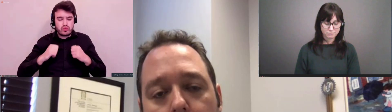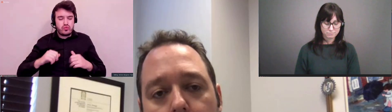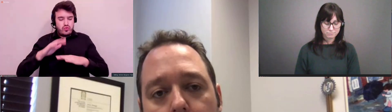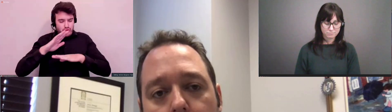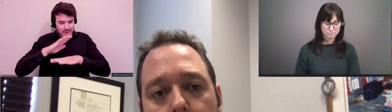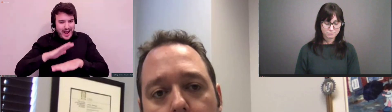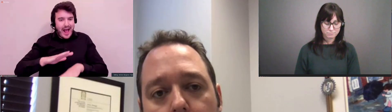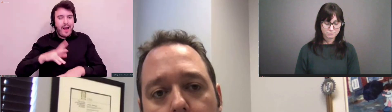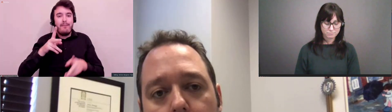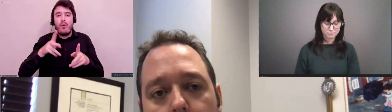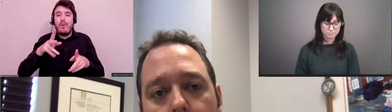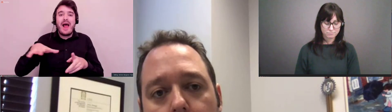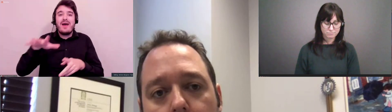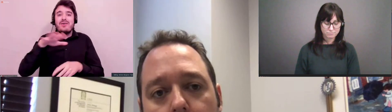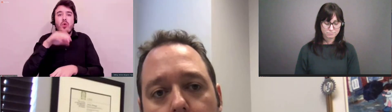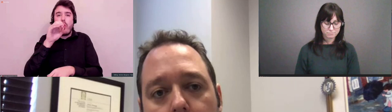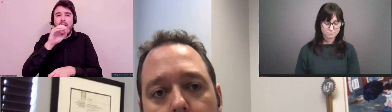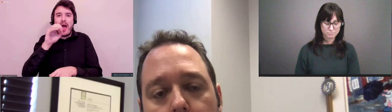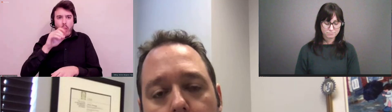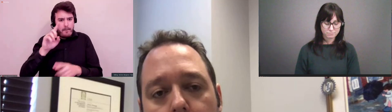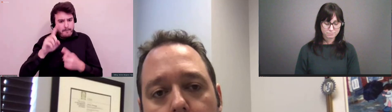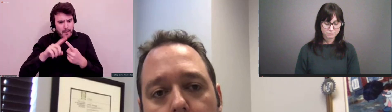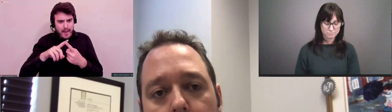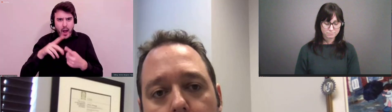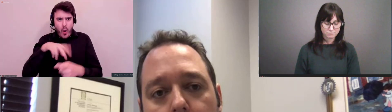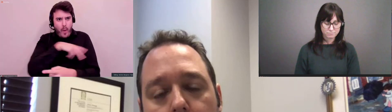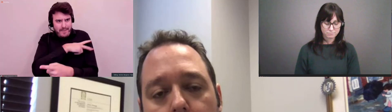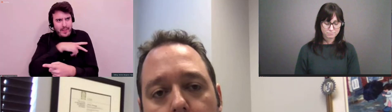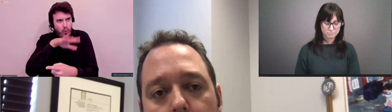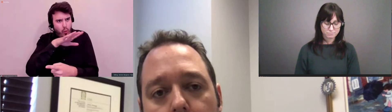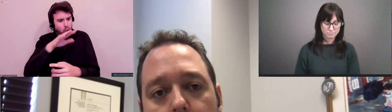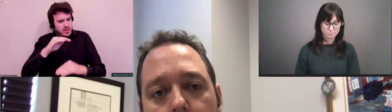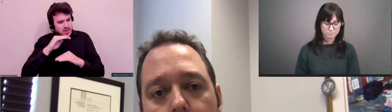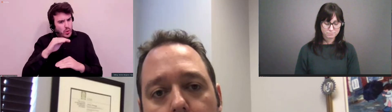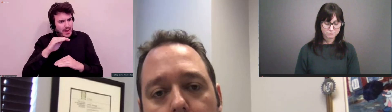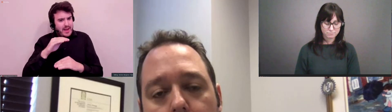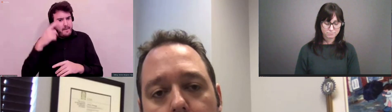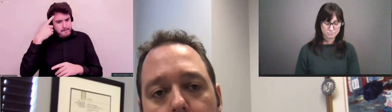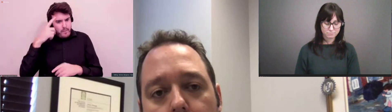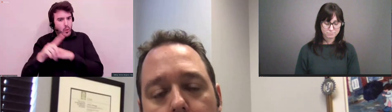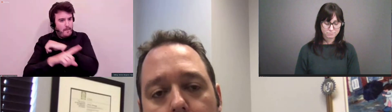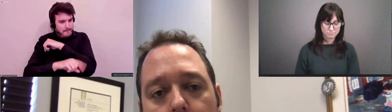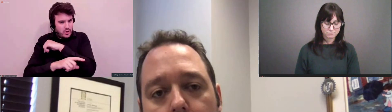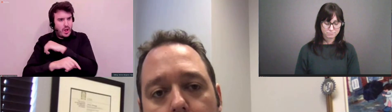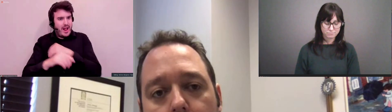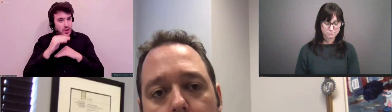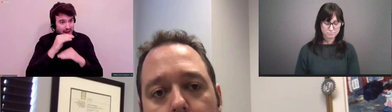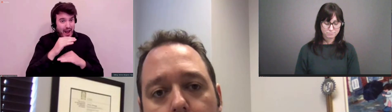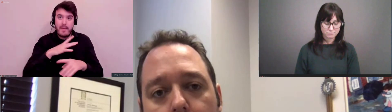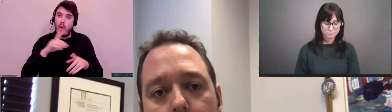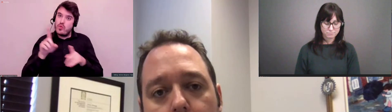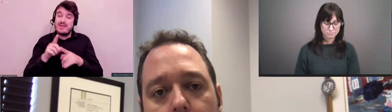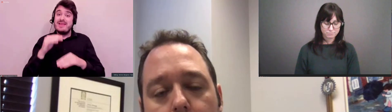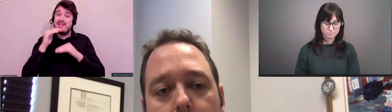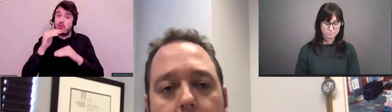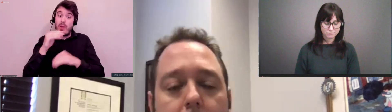hôpitaux sont un milieu de travail sécuritaire pour le personnel et un milieu sécuritaire également pour les gens qui veulent se déplacer, les